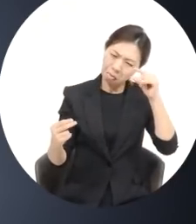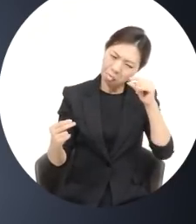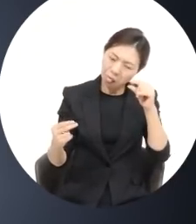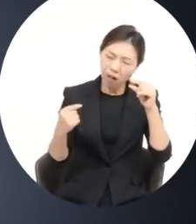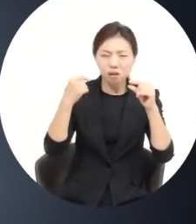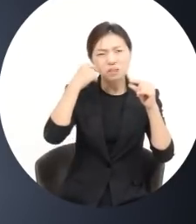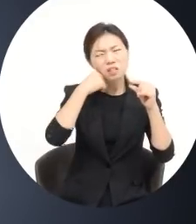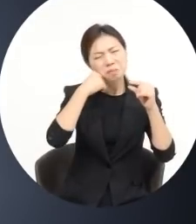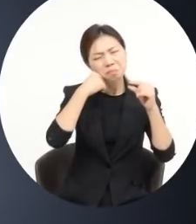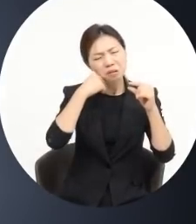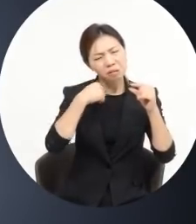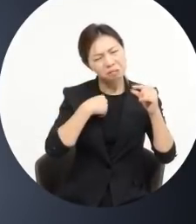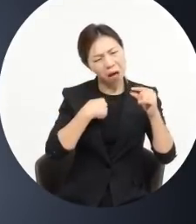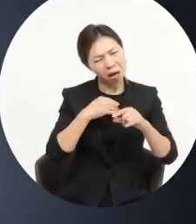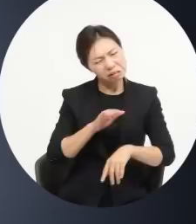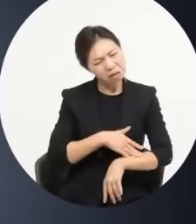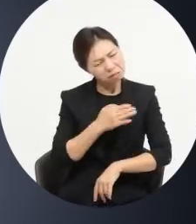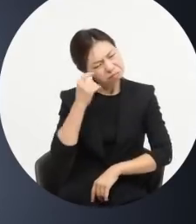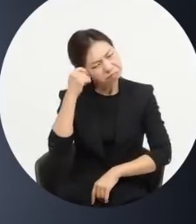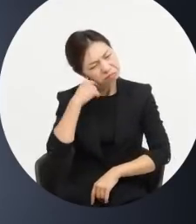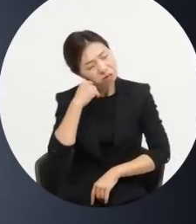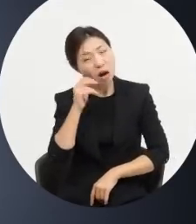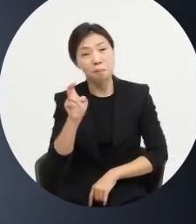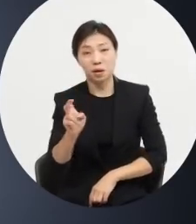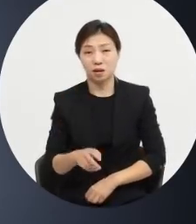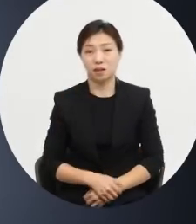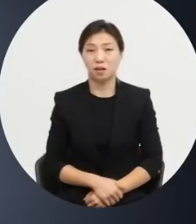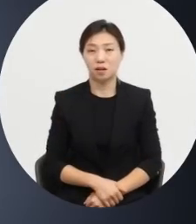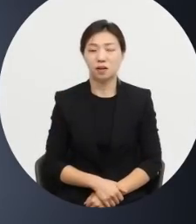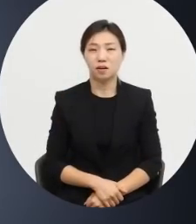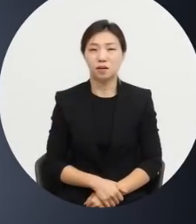이렇게 문제가 있는 것처럼 보인다.